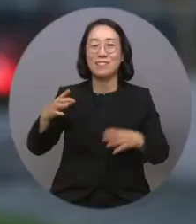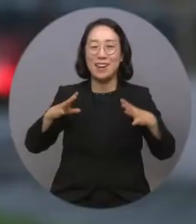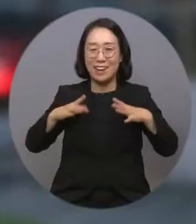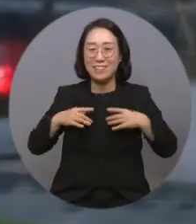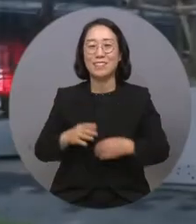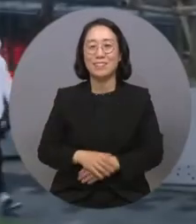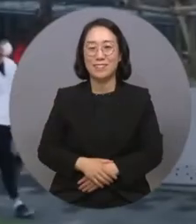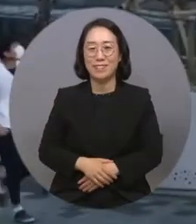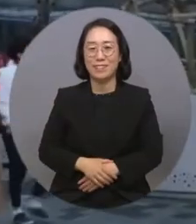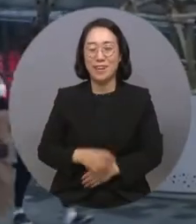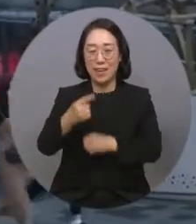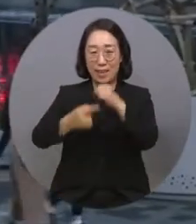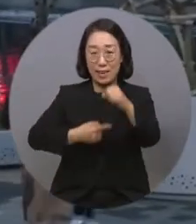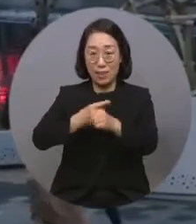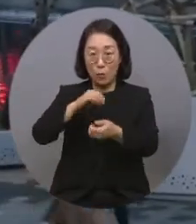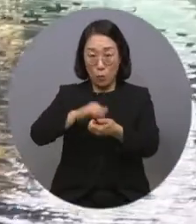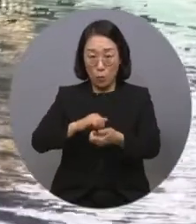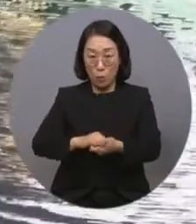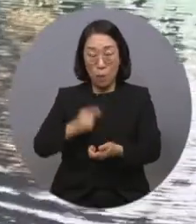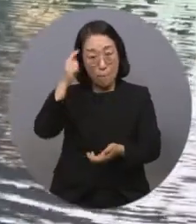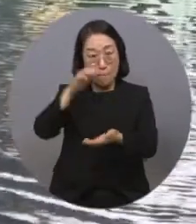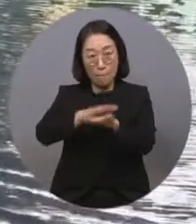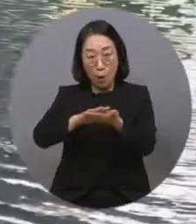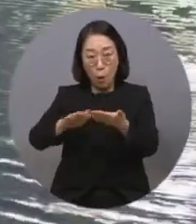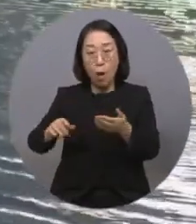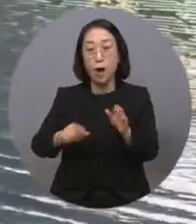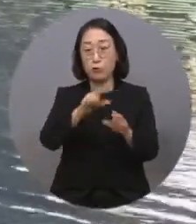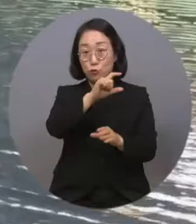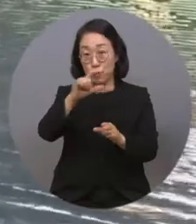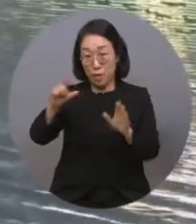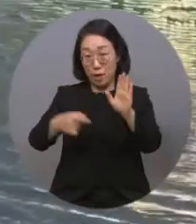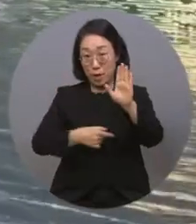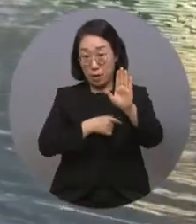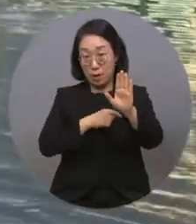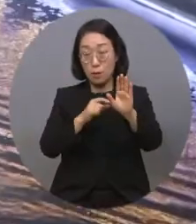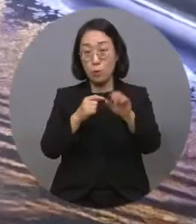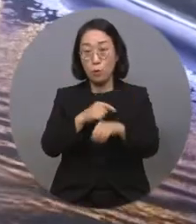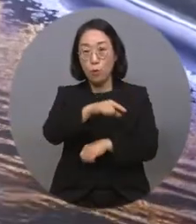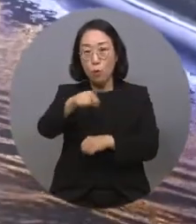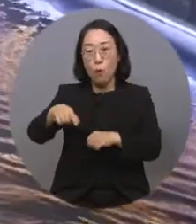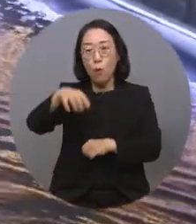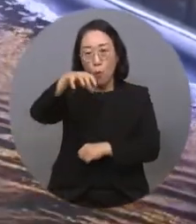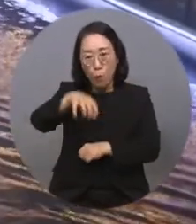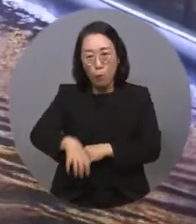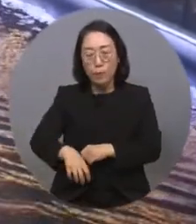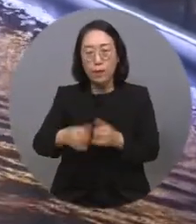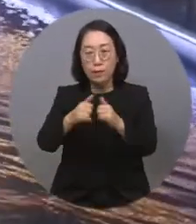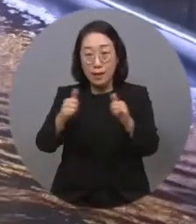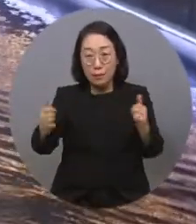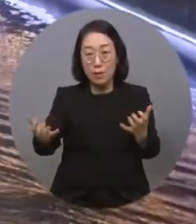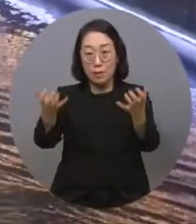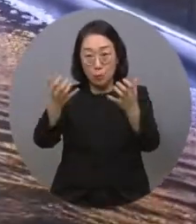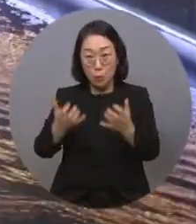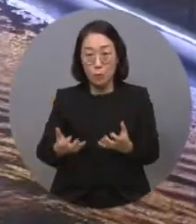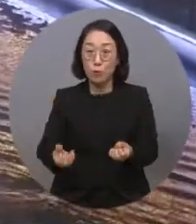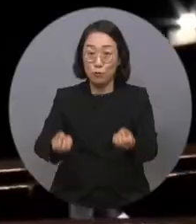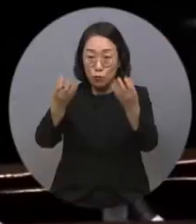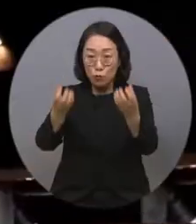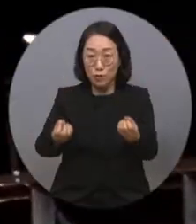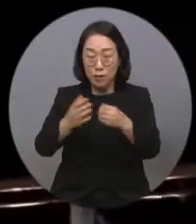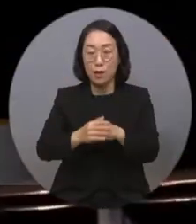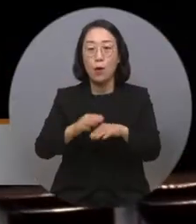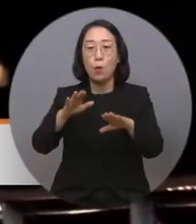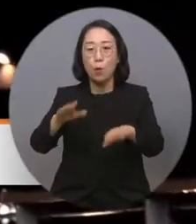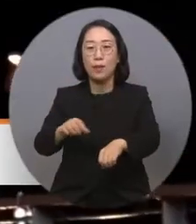자랑스러워요. 매년 평화를 테마로 한 김포 평화축제가 김포시 전역에서 시민들을 맞이하고 있는 가운데